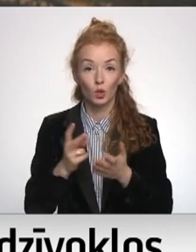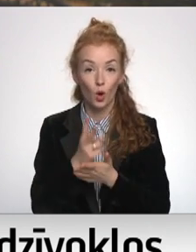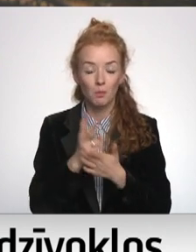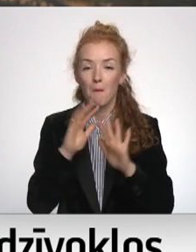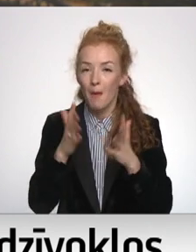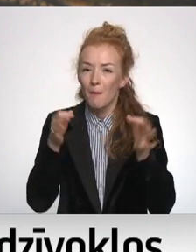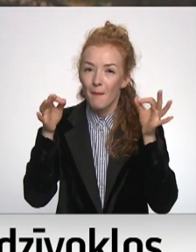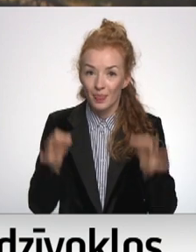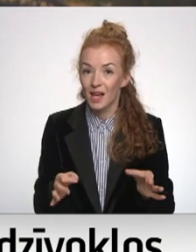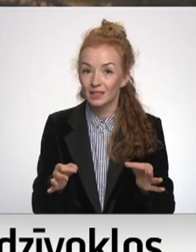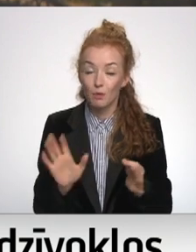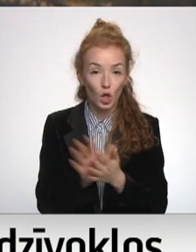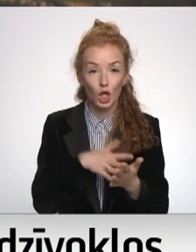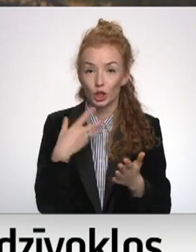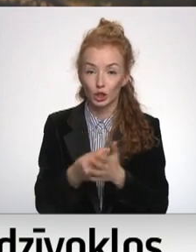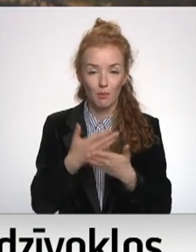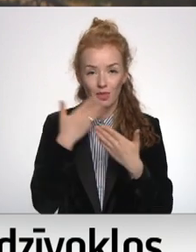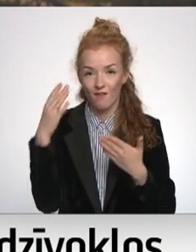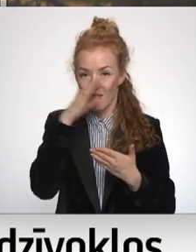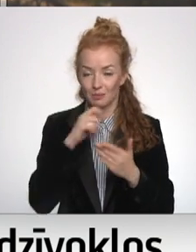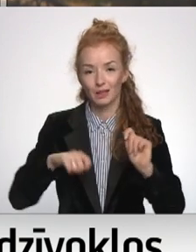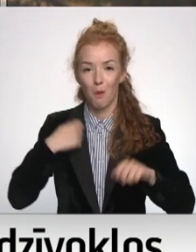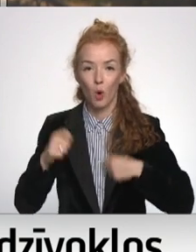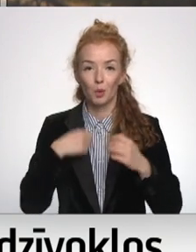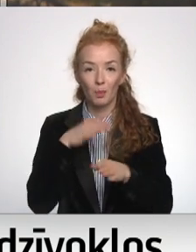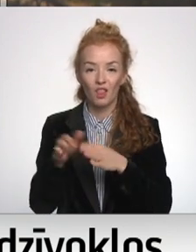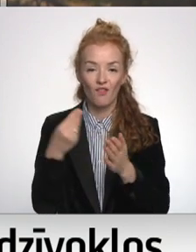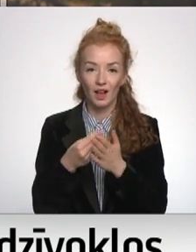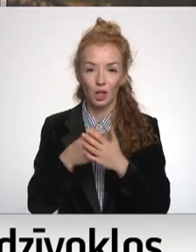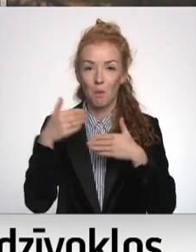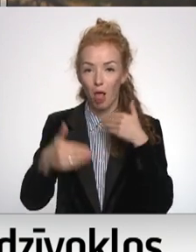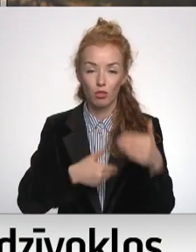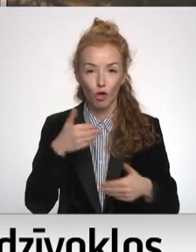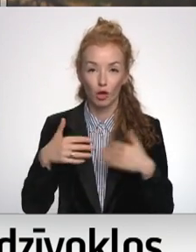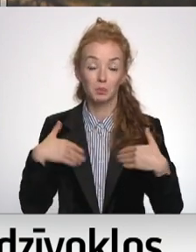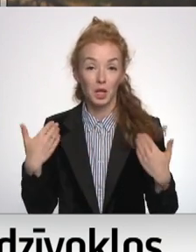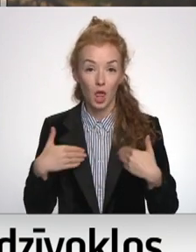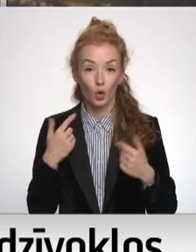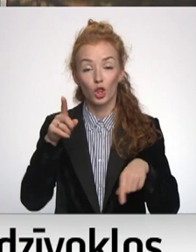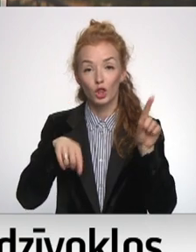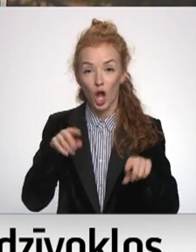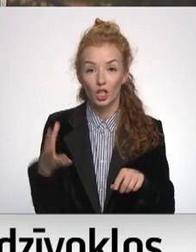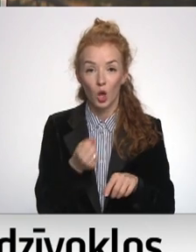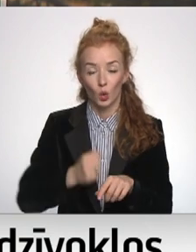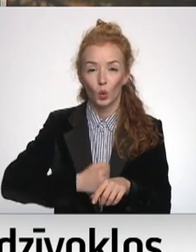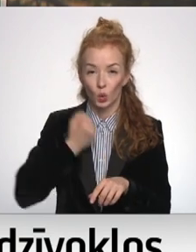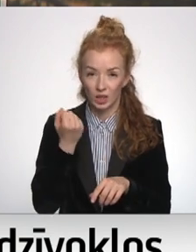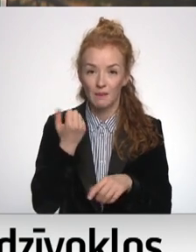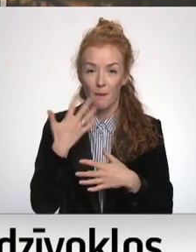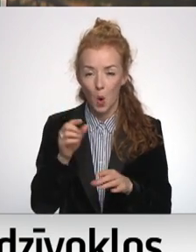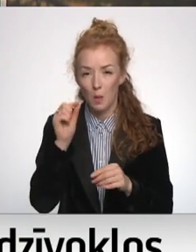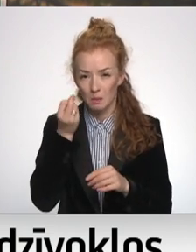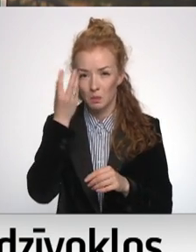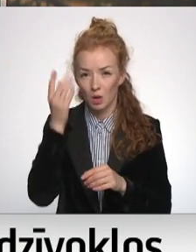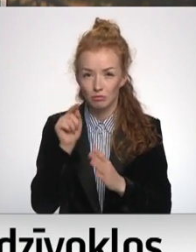patiesībā viņiem tā arī nav iespējas baudīt pilnvērtīgu peldēšanās prieku. Daži gan ar grūtībām ir iemanījušies